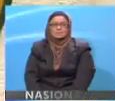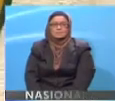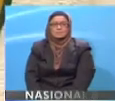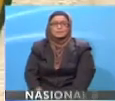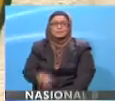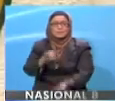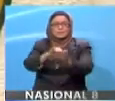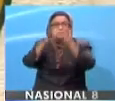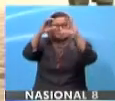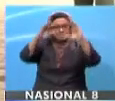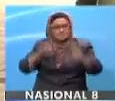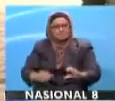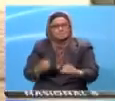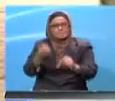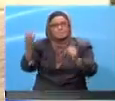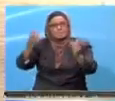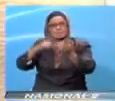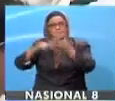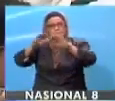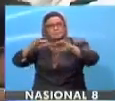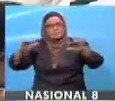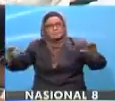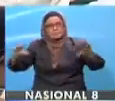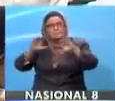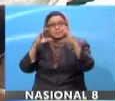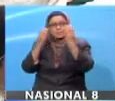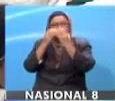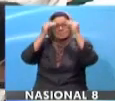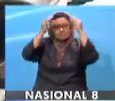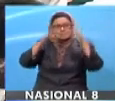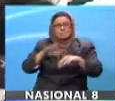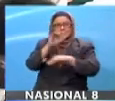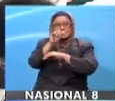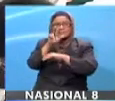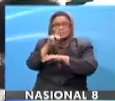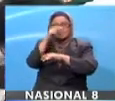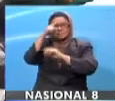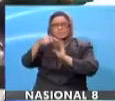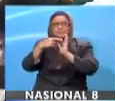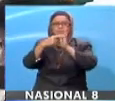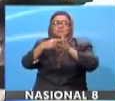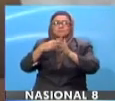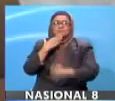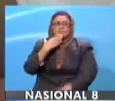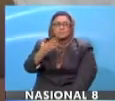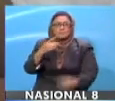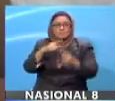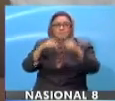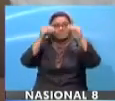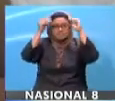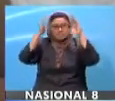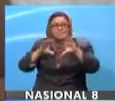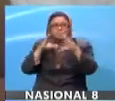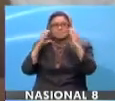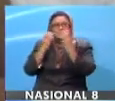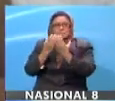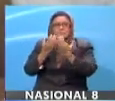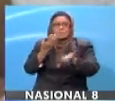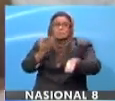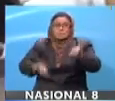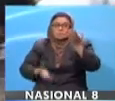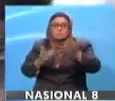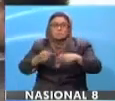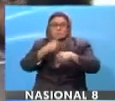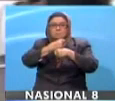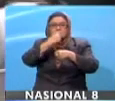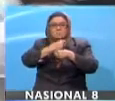Begitulah cara beberapa pelajar kelas Cikgu Yasmin menyatakan penghargaan terhadap guru kelas mereka. Mungkin kerjaya sebagai seorang guru